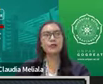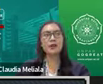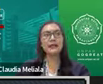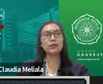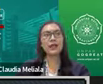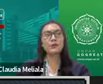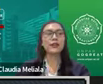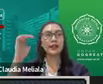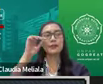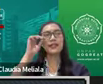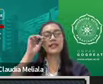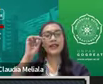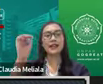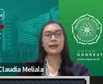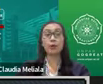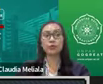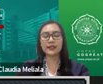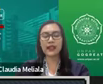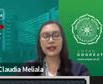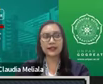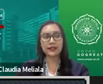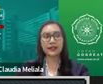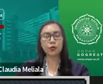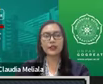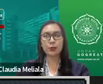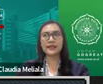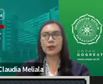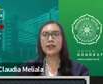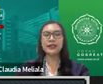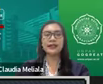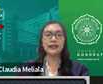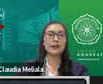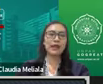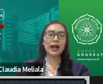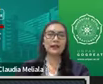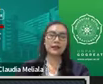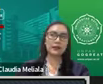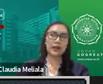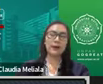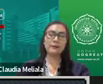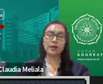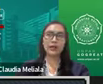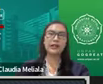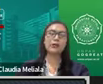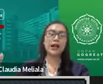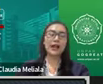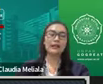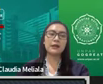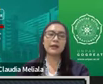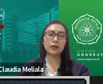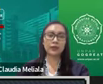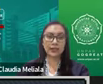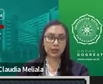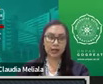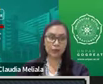sebelumnya ketika sudah masuk dalam konteks penyidikan yang adalah pro justisia tentu konsekuensi logisnya di sana melekat kewenangan-kewenangan yang